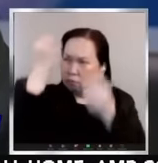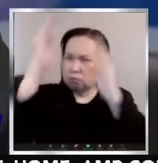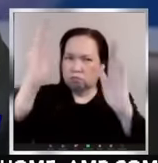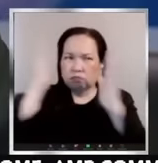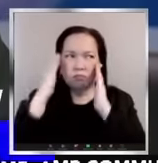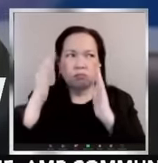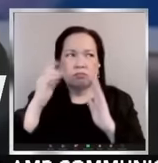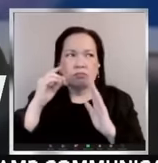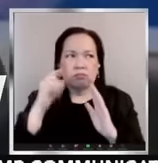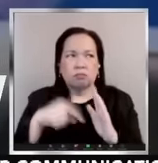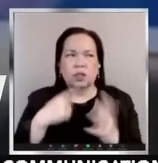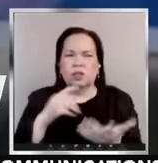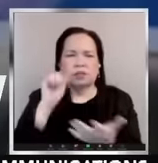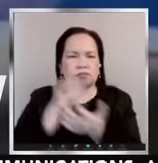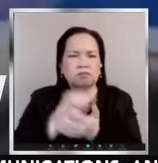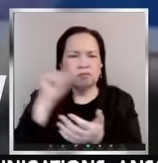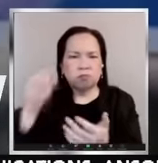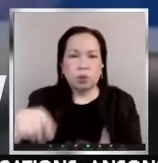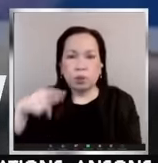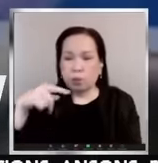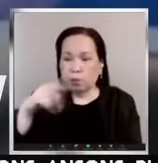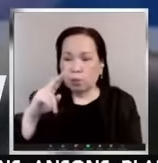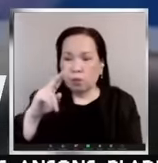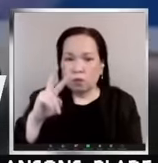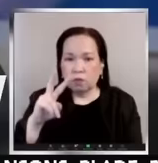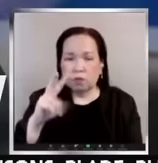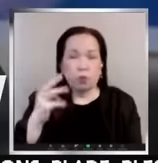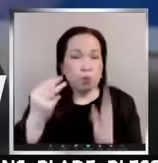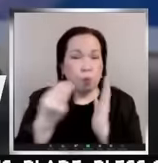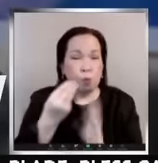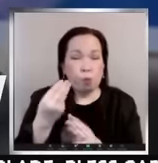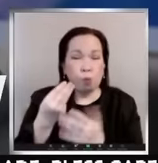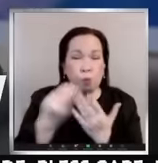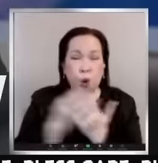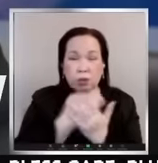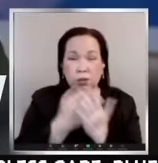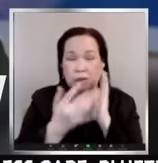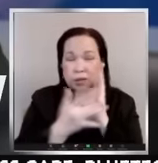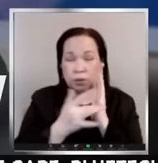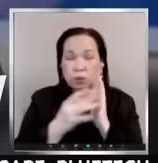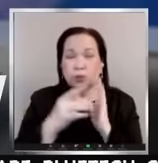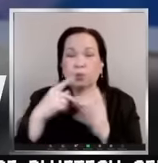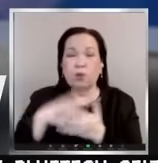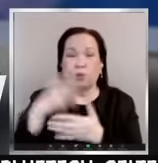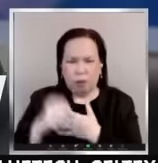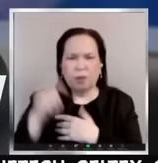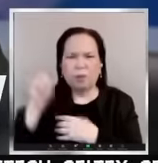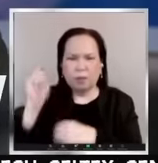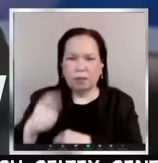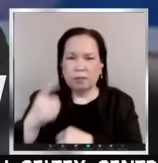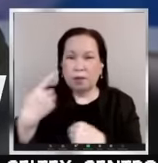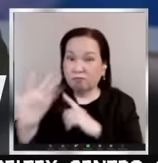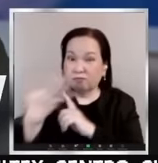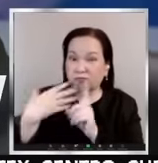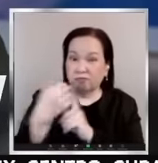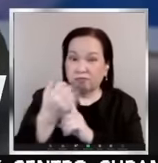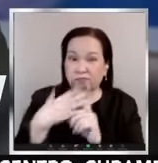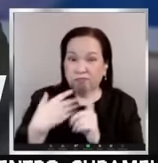ibasura ang PUBMP para walang phase out. Hindi po ba yun dapat ang marinig natin? Binobola tayo, dinidribble tayo.